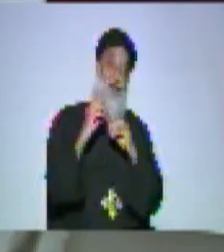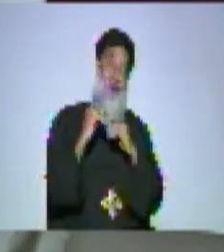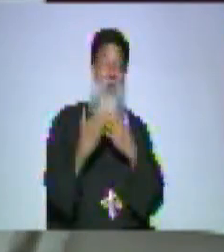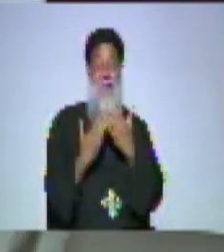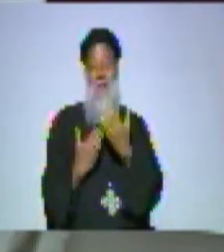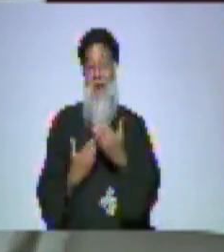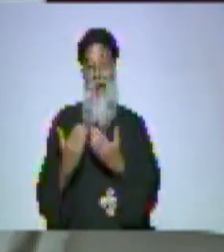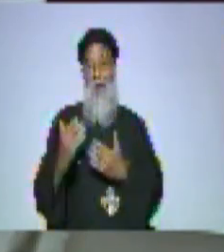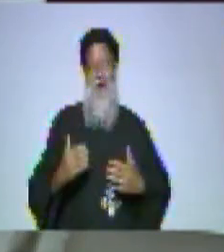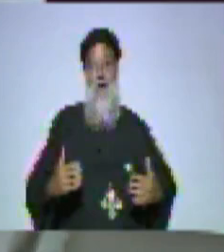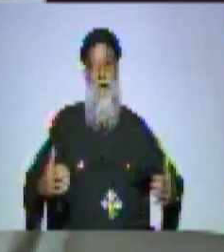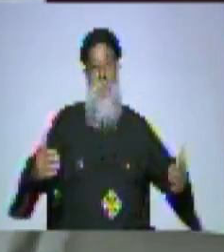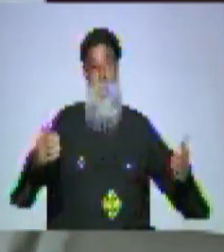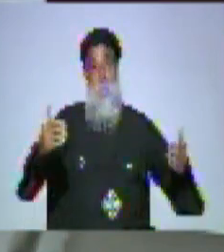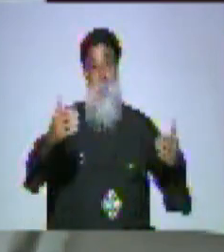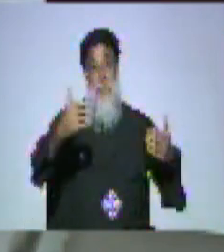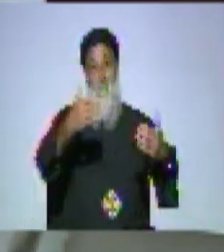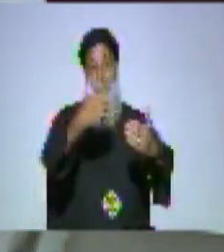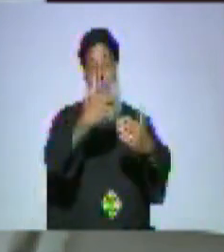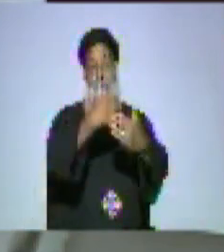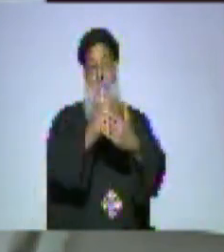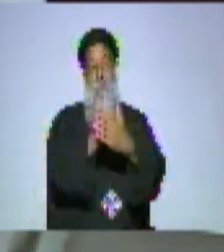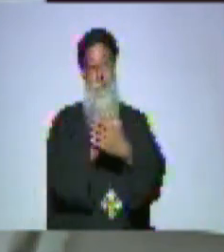بين احضان اب